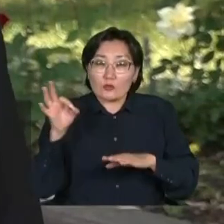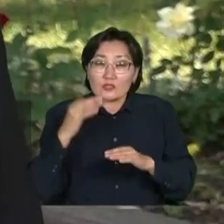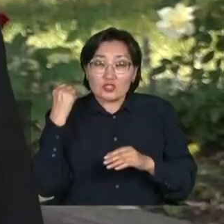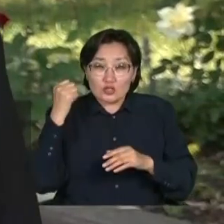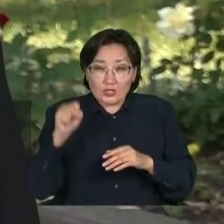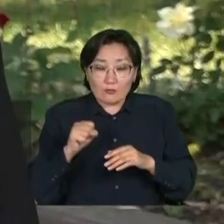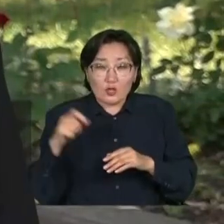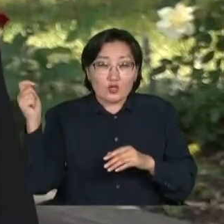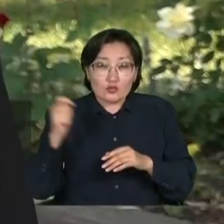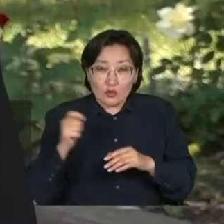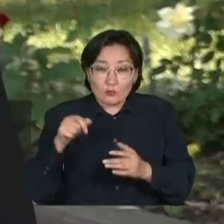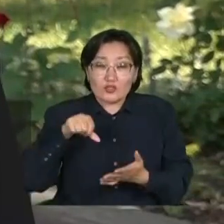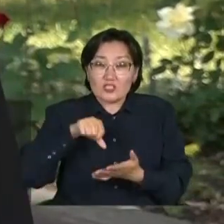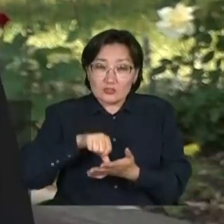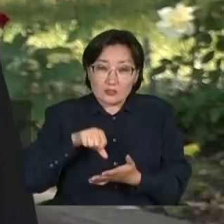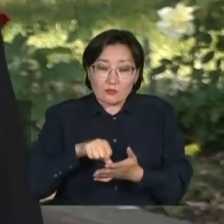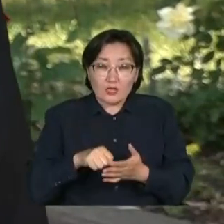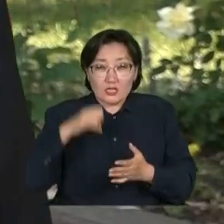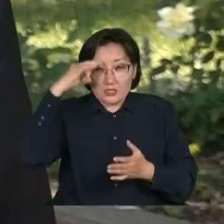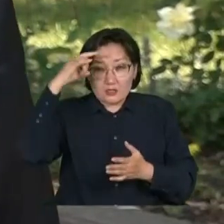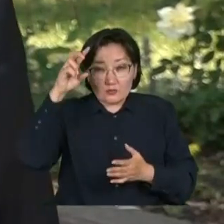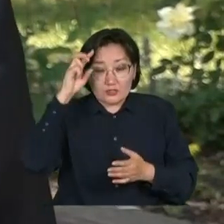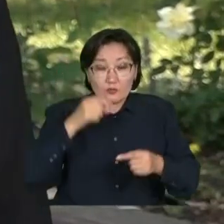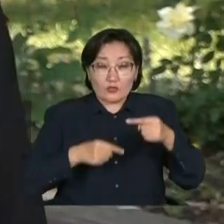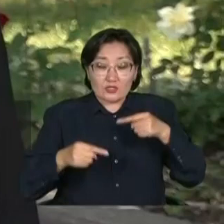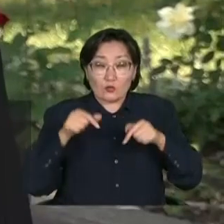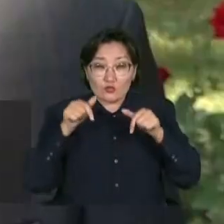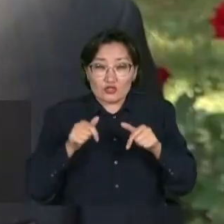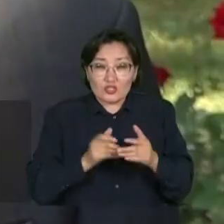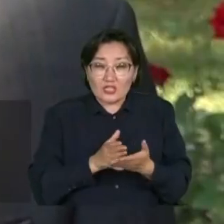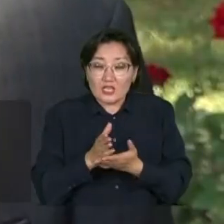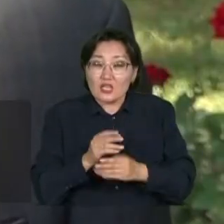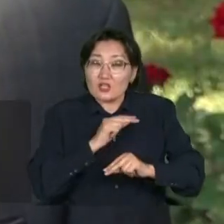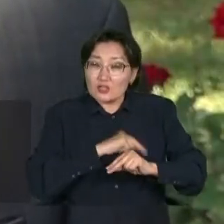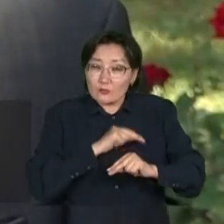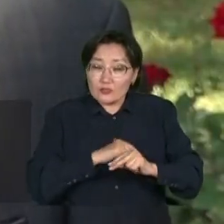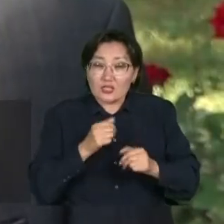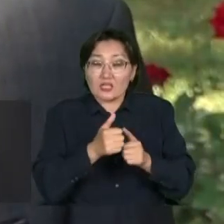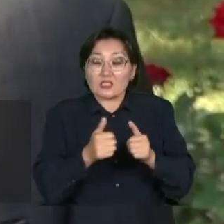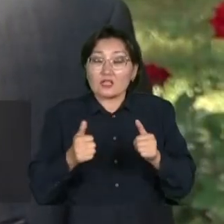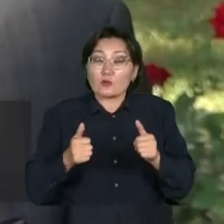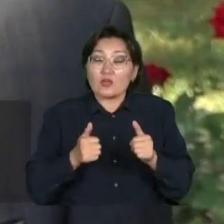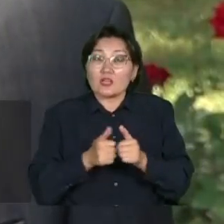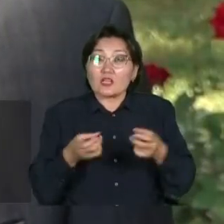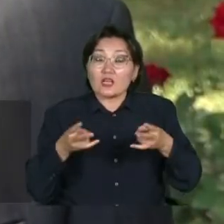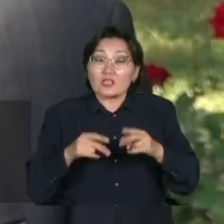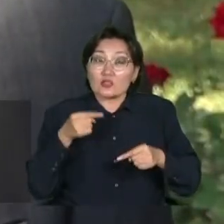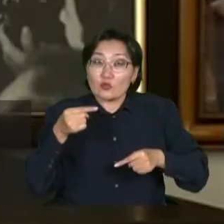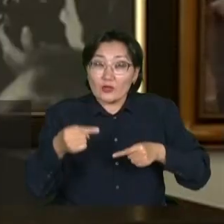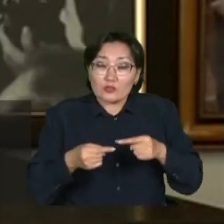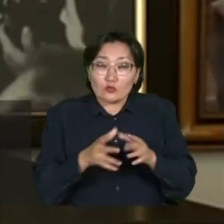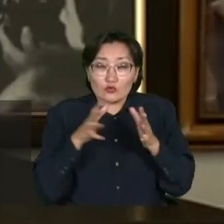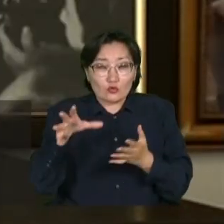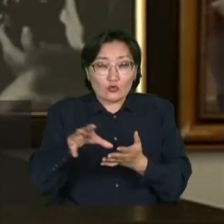өтіп, елге келіп, елде қажырлы еңбек етіп, арттан қалған ұрпақтарға үлкен үлгі болған.